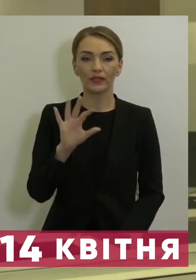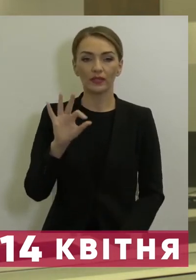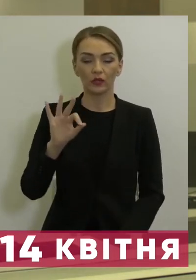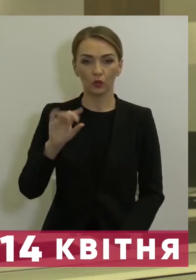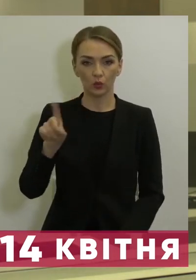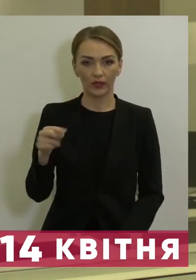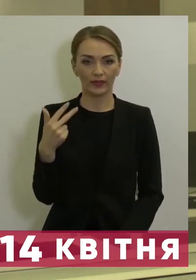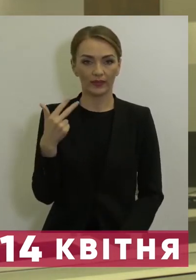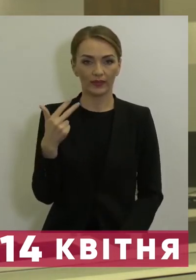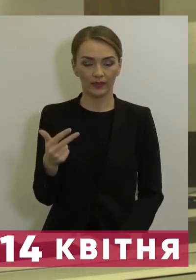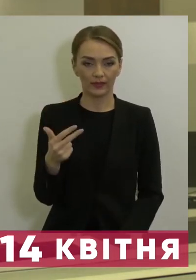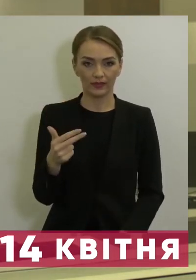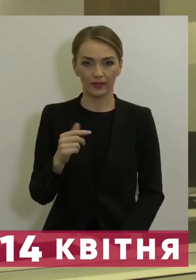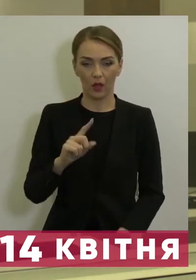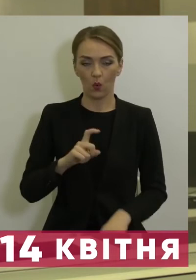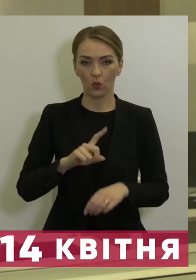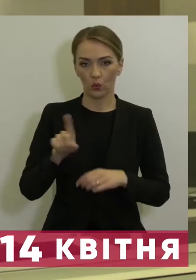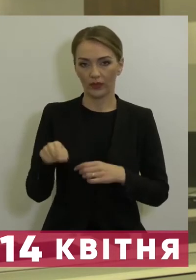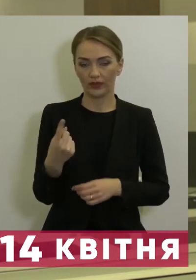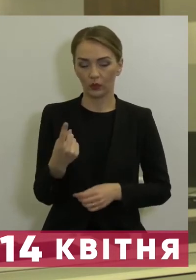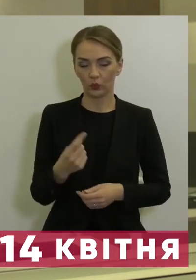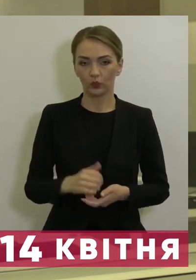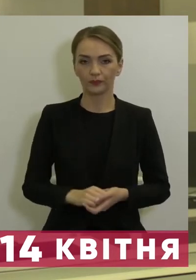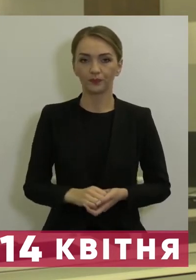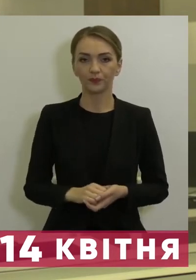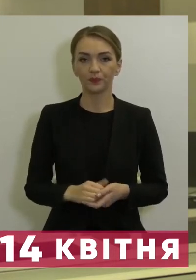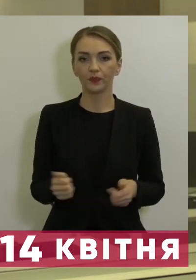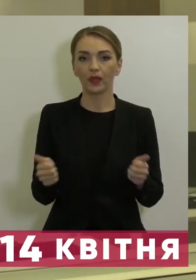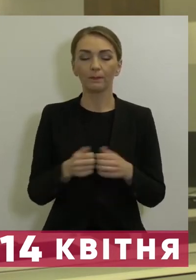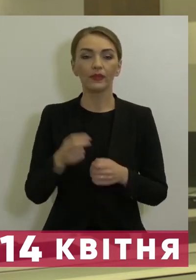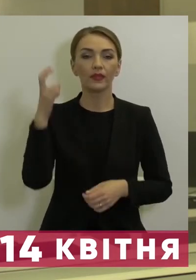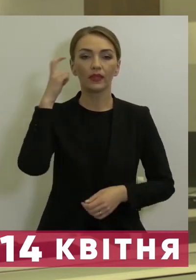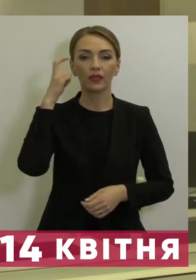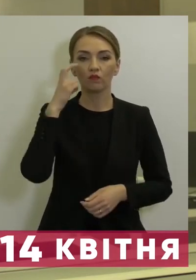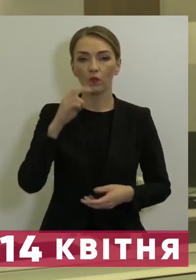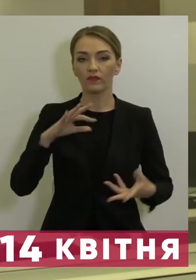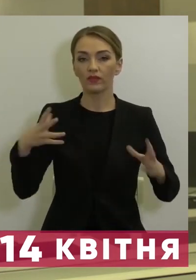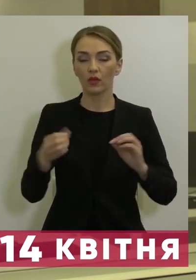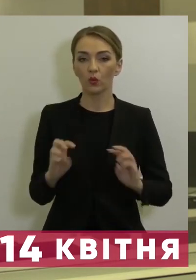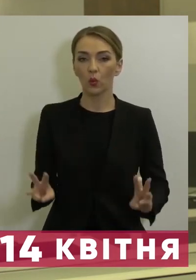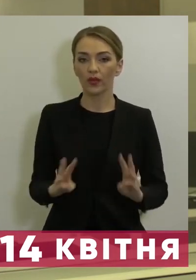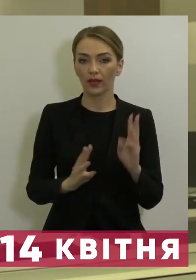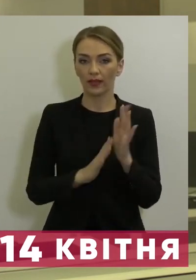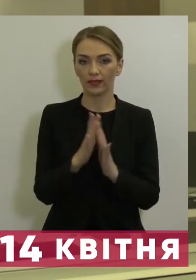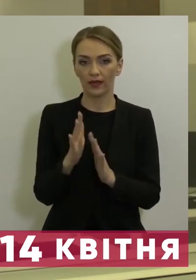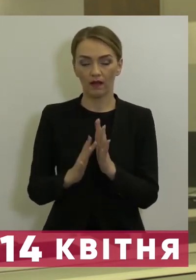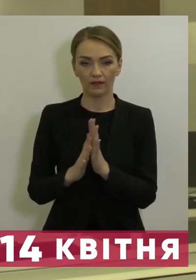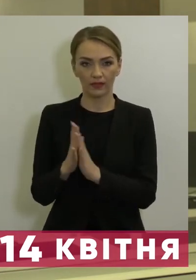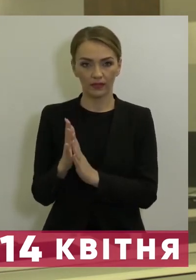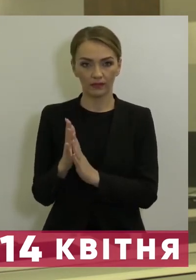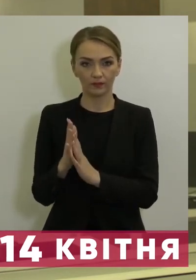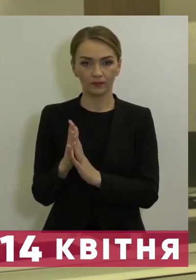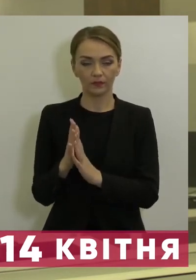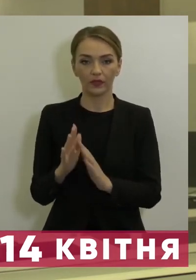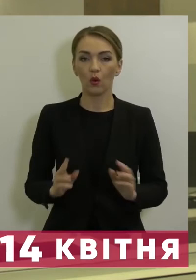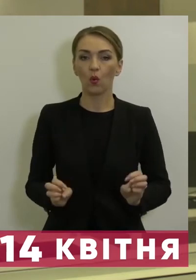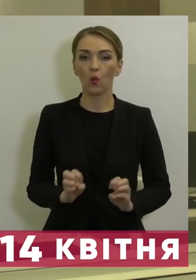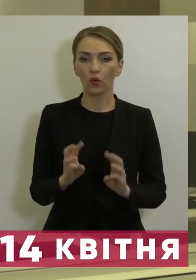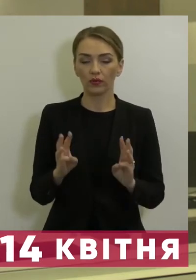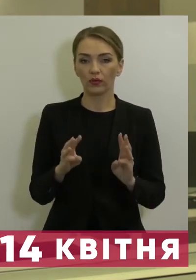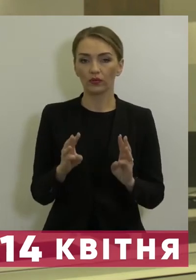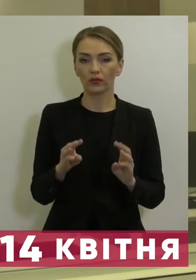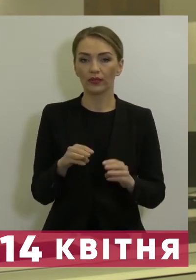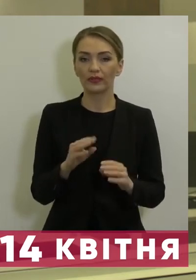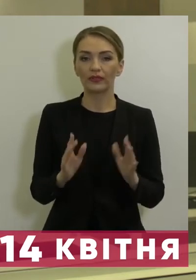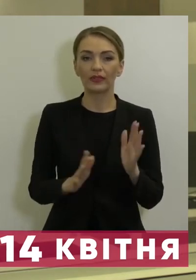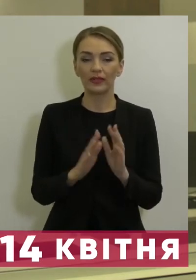0,03 мікрореген на годину. Під Києвом внаслідок горіння трави горів і тліє